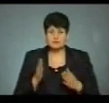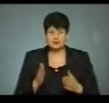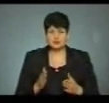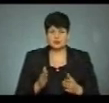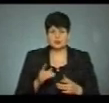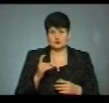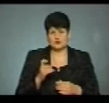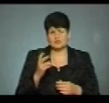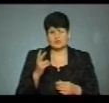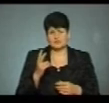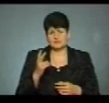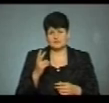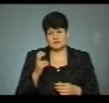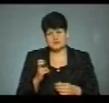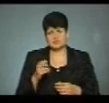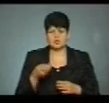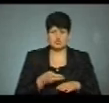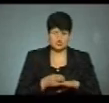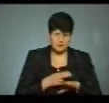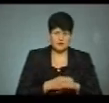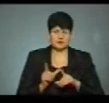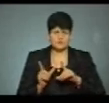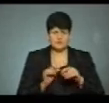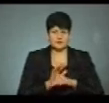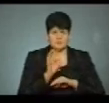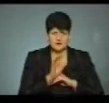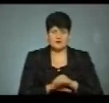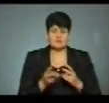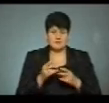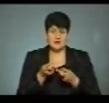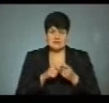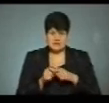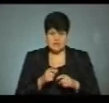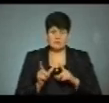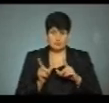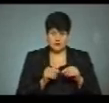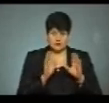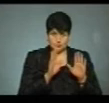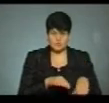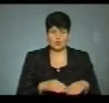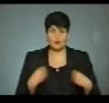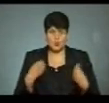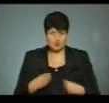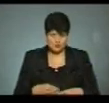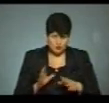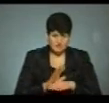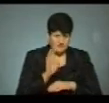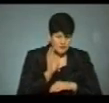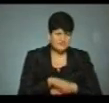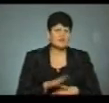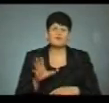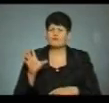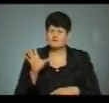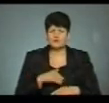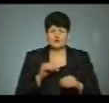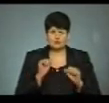сотня другого шкарпеток туди поїде. Якщо треба, поїдуть маскувальні сітки, якщо треба, туди поїдуть маскувальні костюми і все, що ми зможемо, а